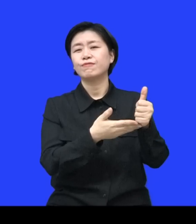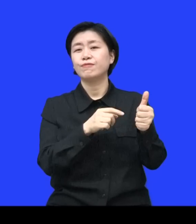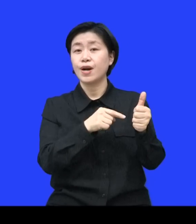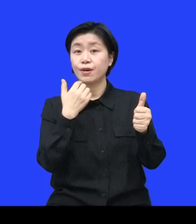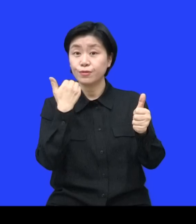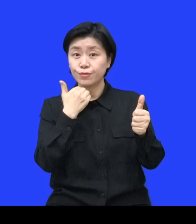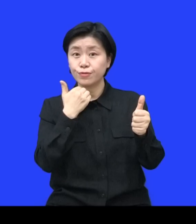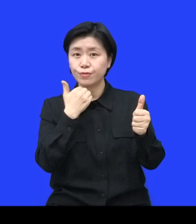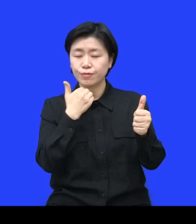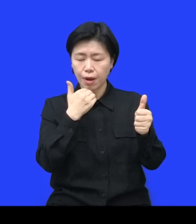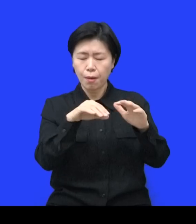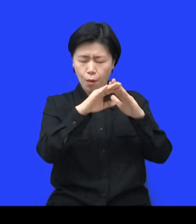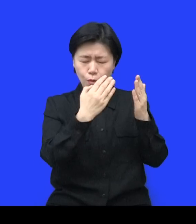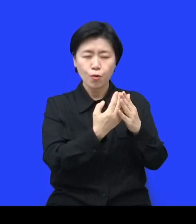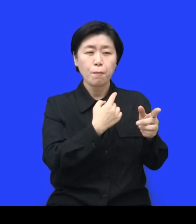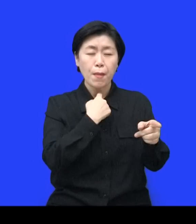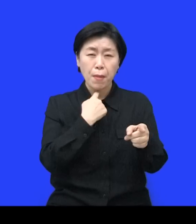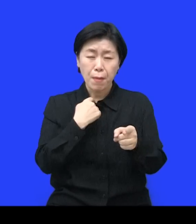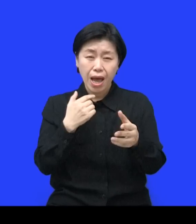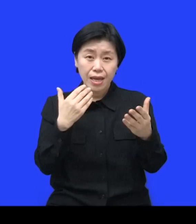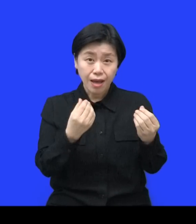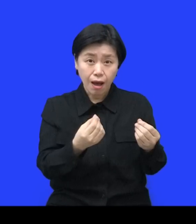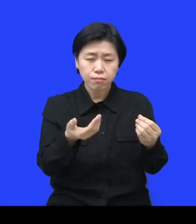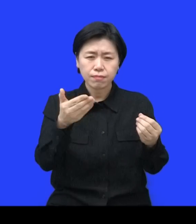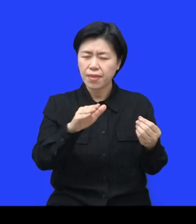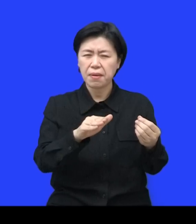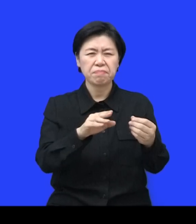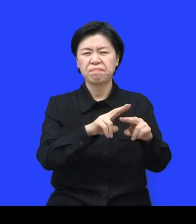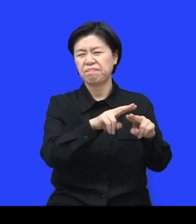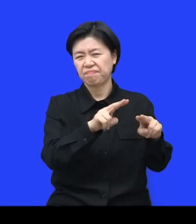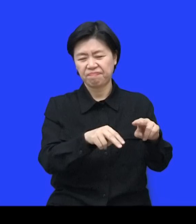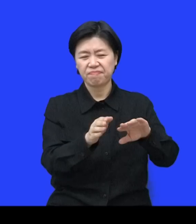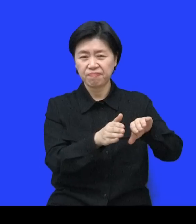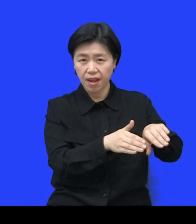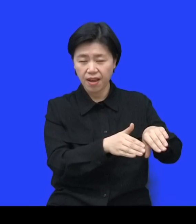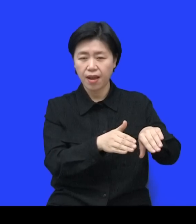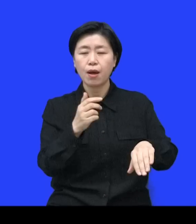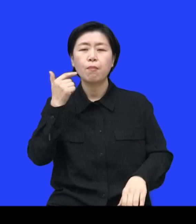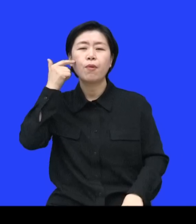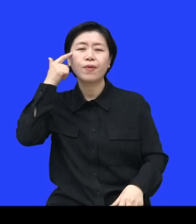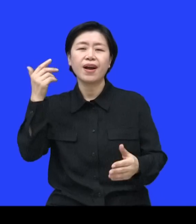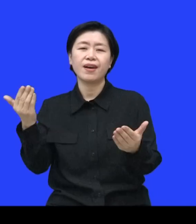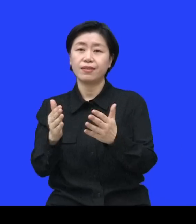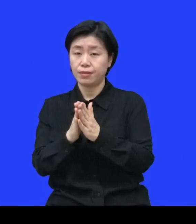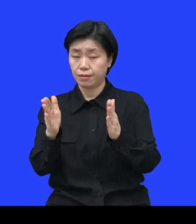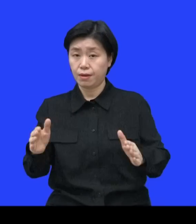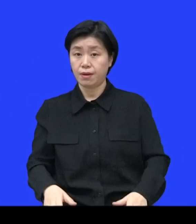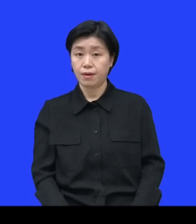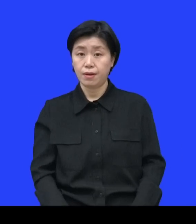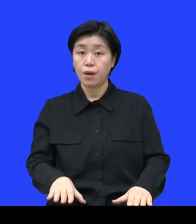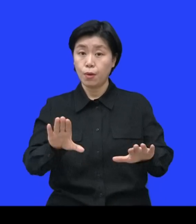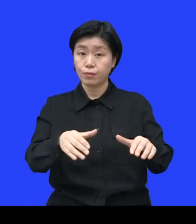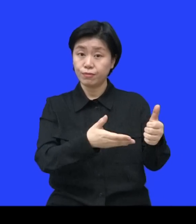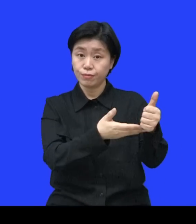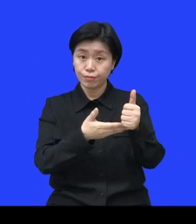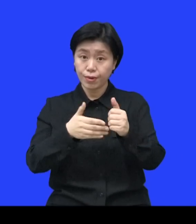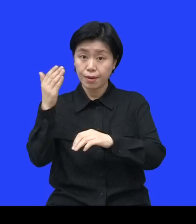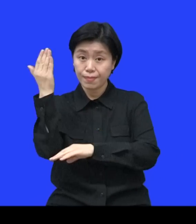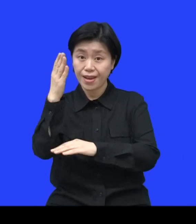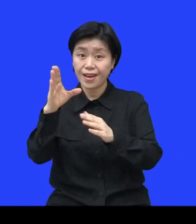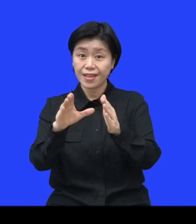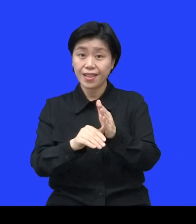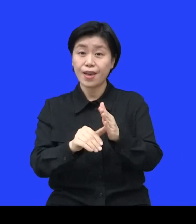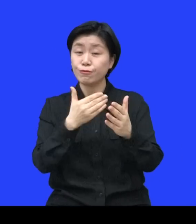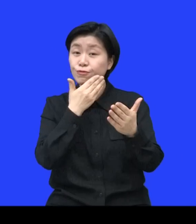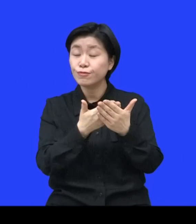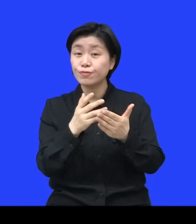선택하신 분입니다. 네, 특히 오늘 간증에는 중요한 관전 포인트가 있습니다. 나쁜 상황에서 벗어나고 하나님이 알아서